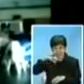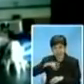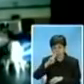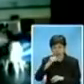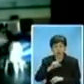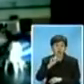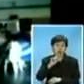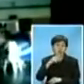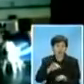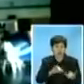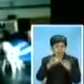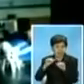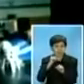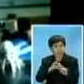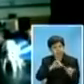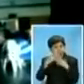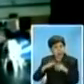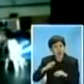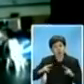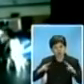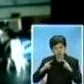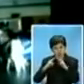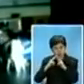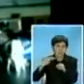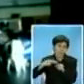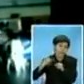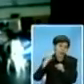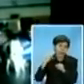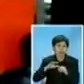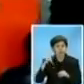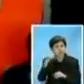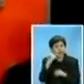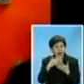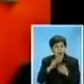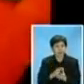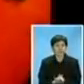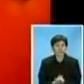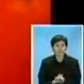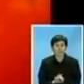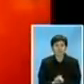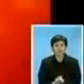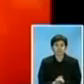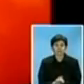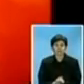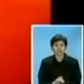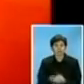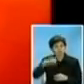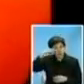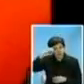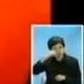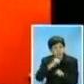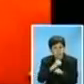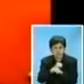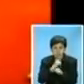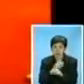แม้ว่าสปพ.จะย้ายที่ทำการไปยังอาคารกระทรวงพลังงานที่ถนนวิภาวดีรังสิตในเรื่องของไฟฟ้าที่